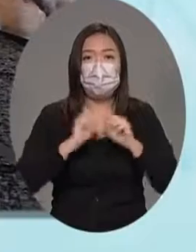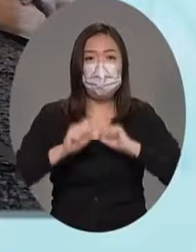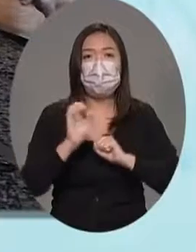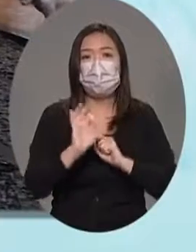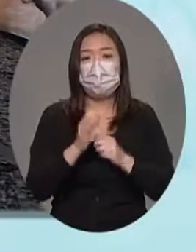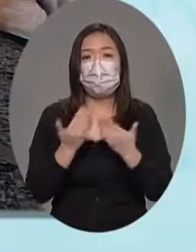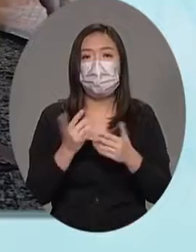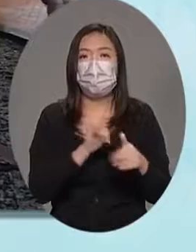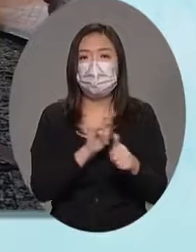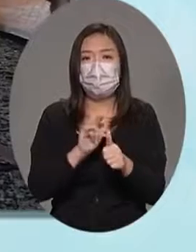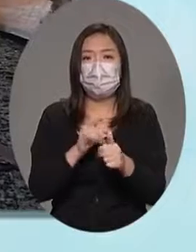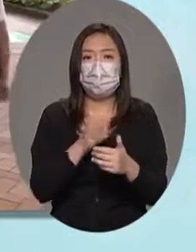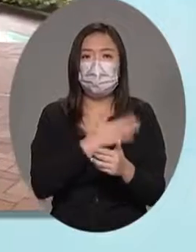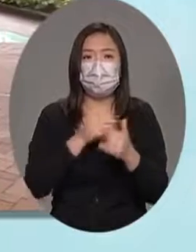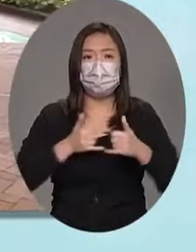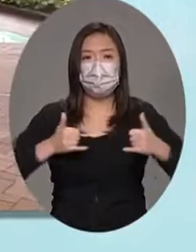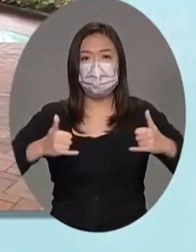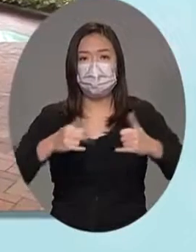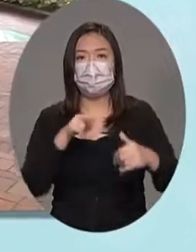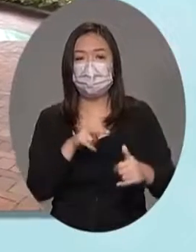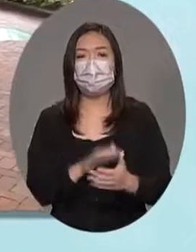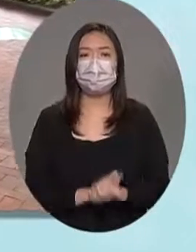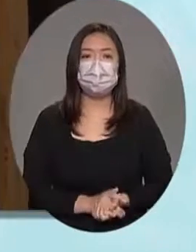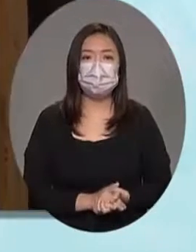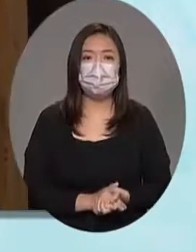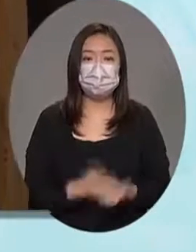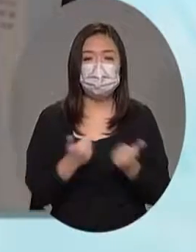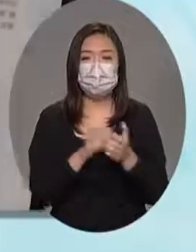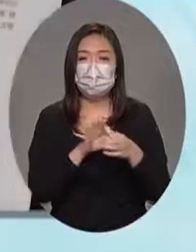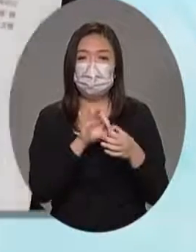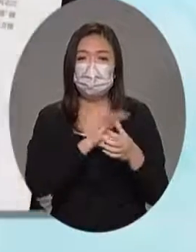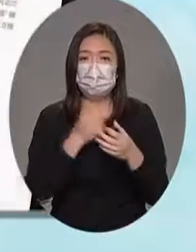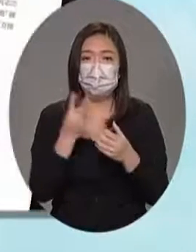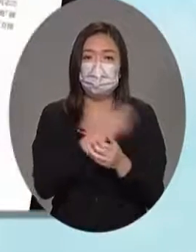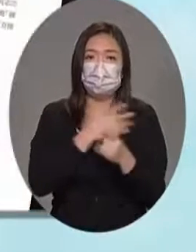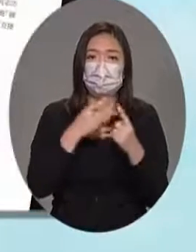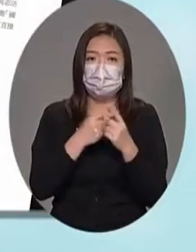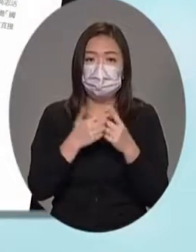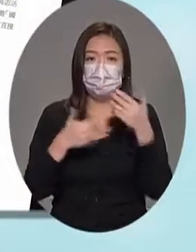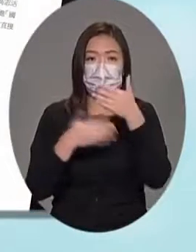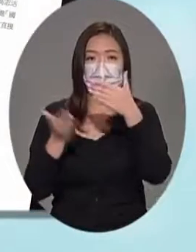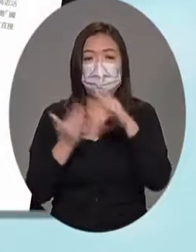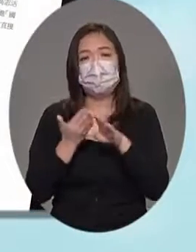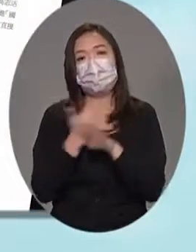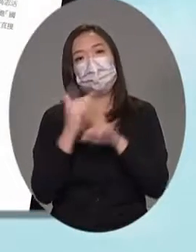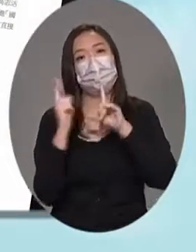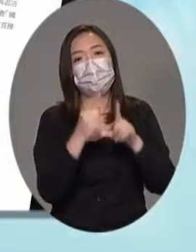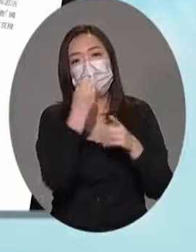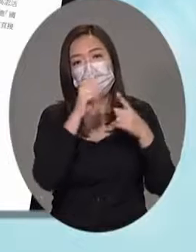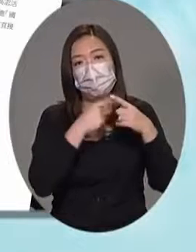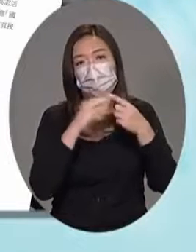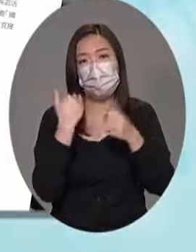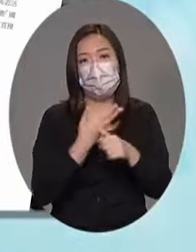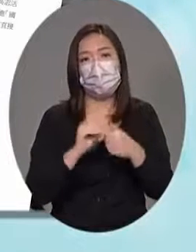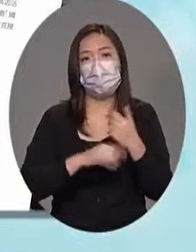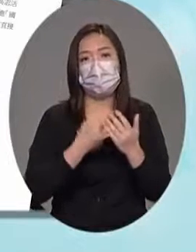是安排了幾個保安員在場。支聯會同兩個清盤人在限期前回覆港大委託的律